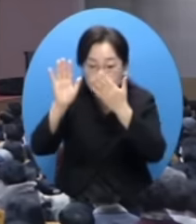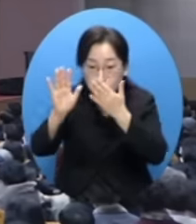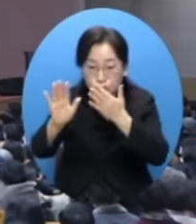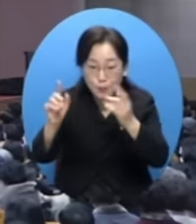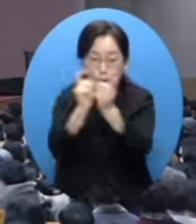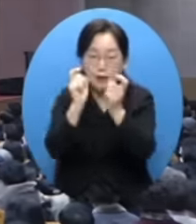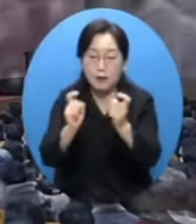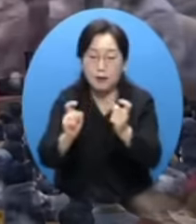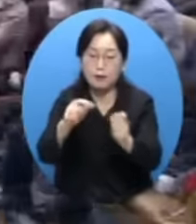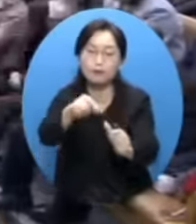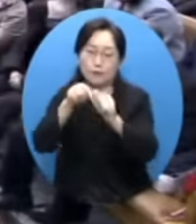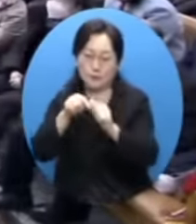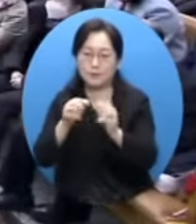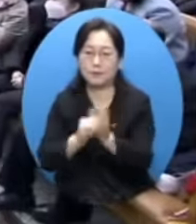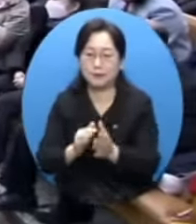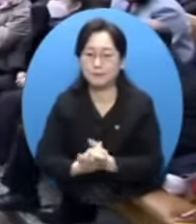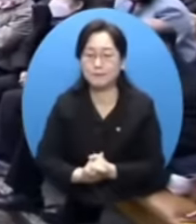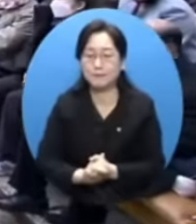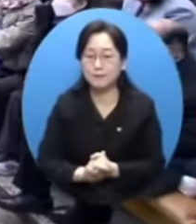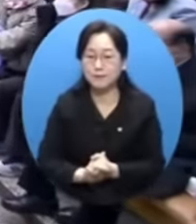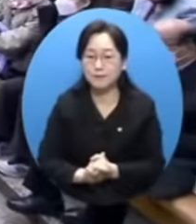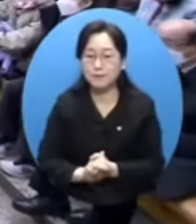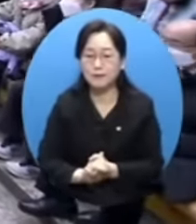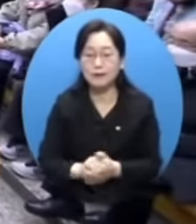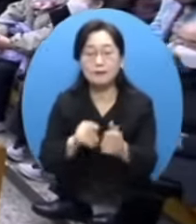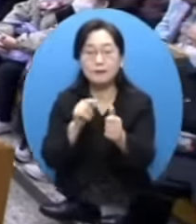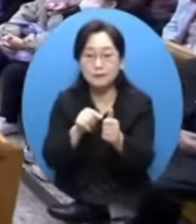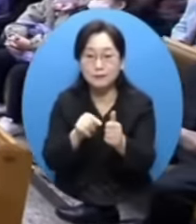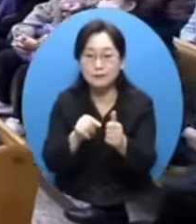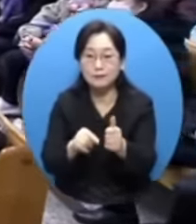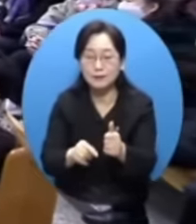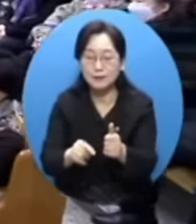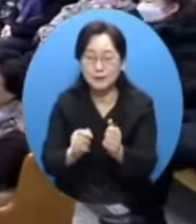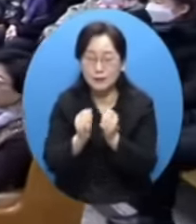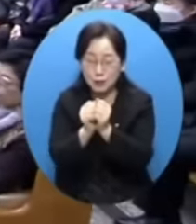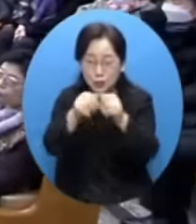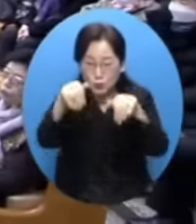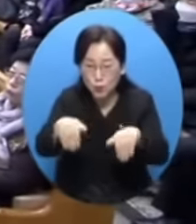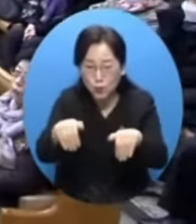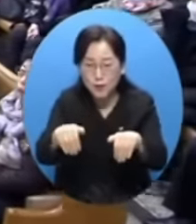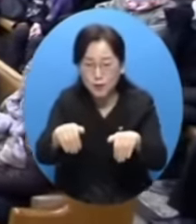구조받게 되었습니다. 그러고 나서 그는 노예들에 대한